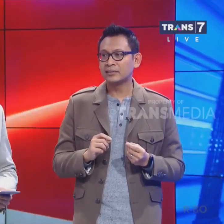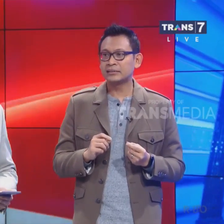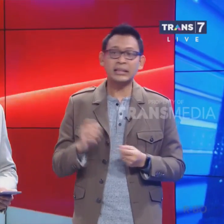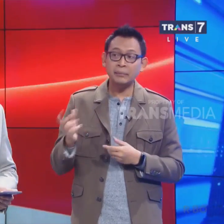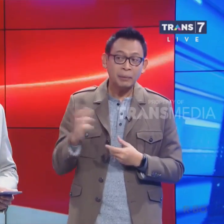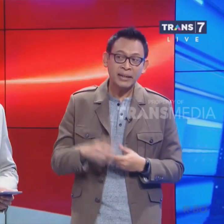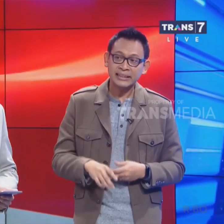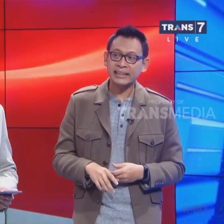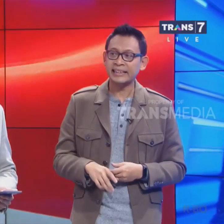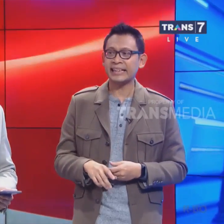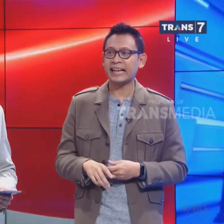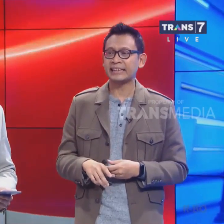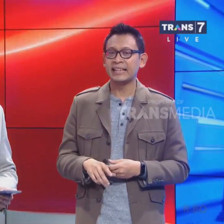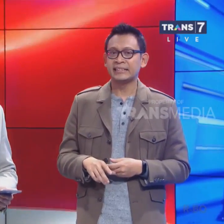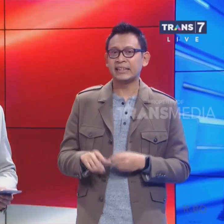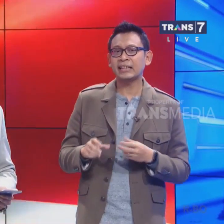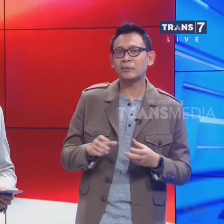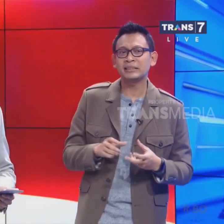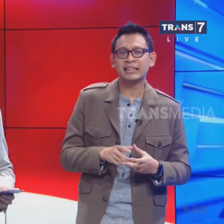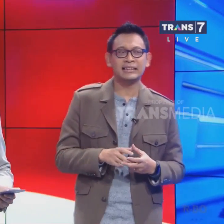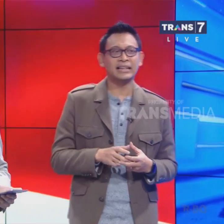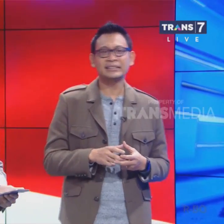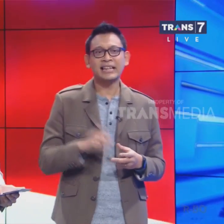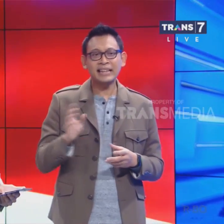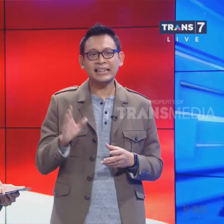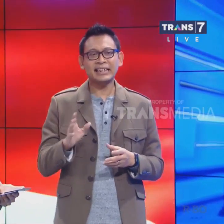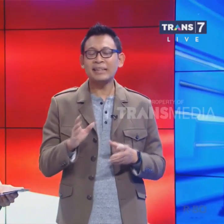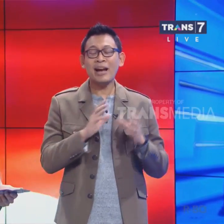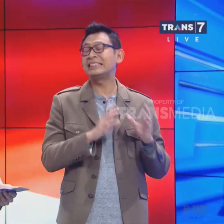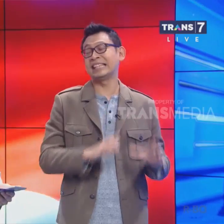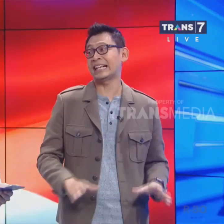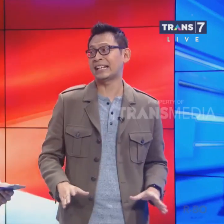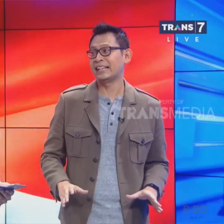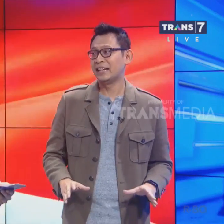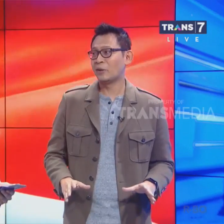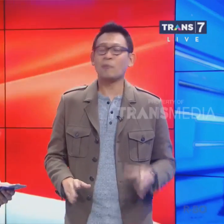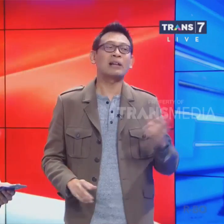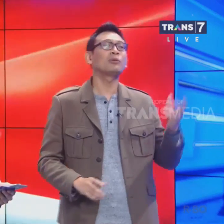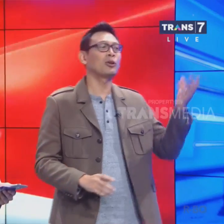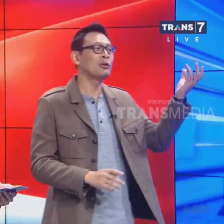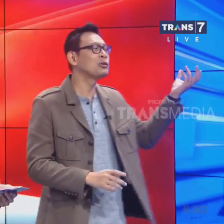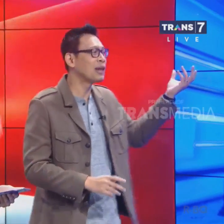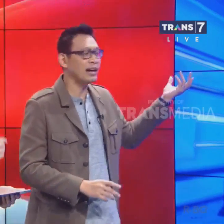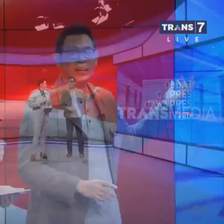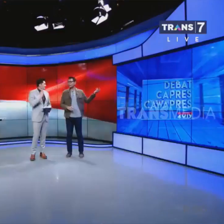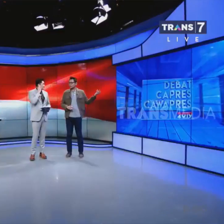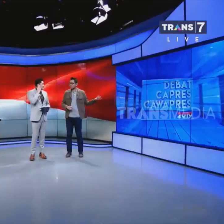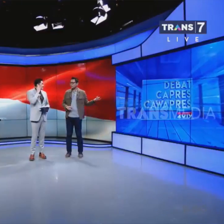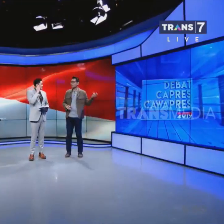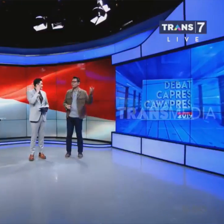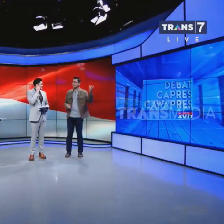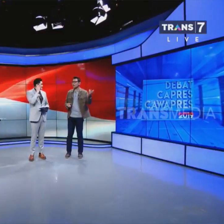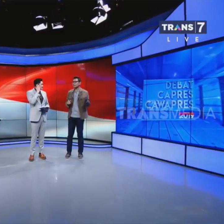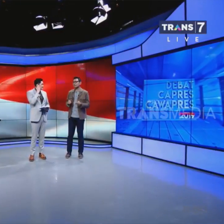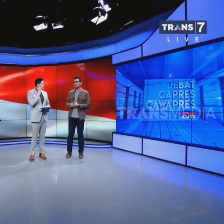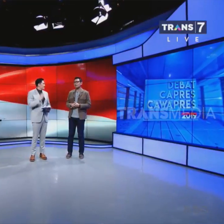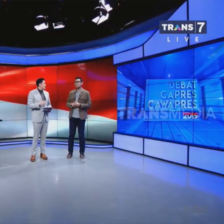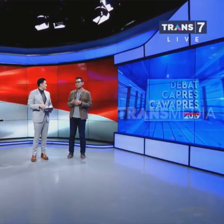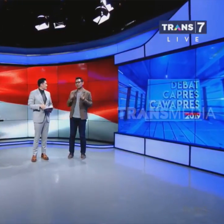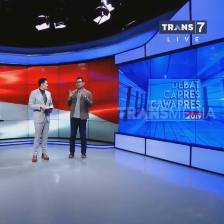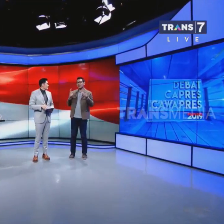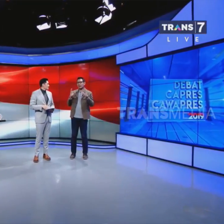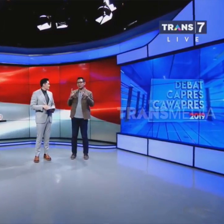bahwa jadi kebiasaan yang dilihat Jadi kalau misalnya sekali lagi ini wajar pakowi juga kayak gitu Pak kalau